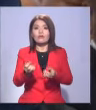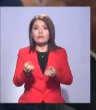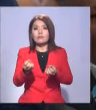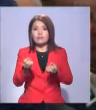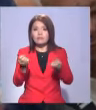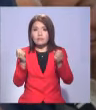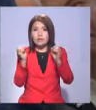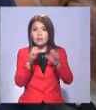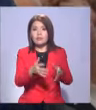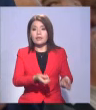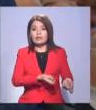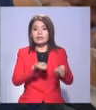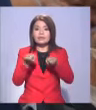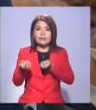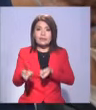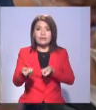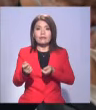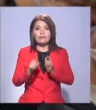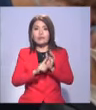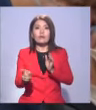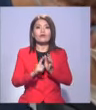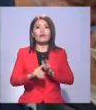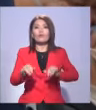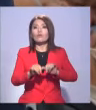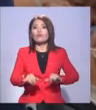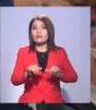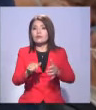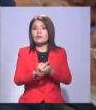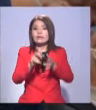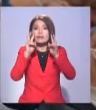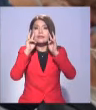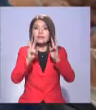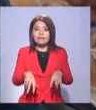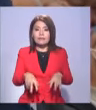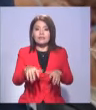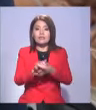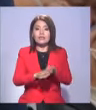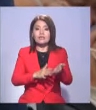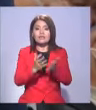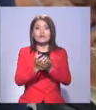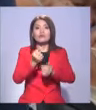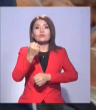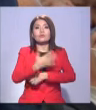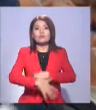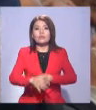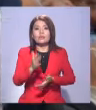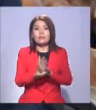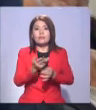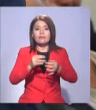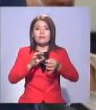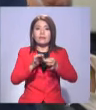тапсырып, актпен аламын, актпен тапсырамын. Қайда кетті ол? Сонда қалдырса, сендер ғылыми зерттеу орталықтарың бар, соны